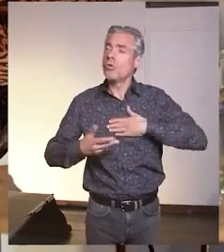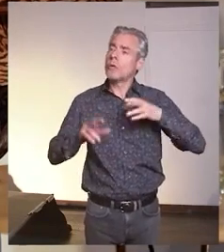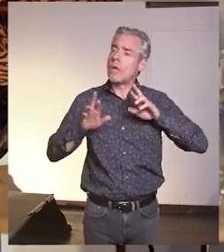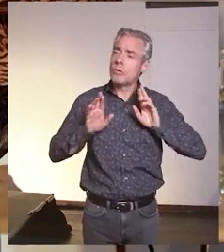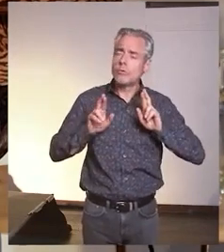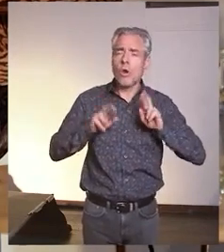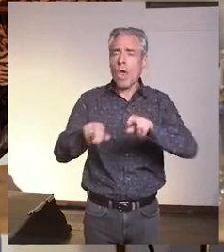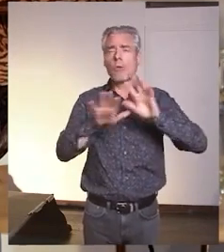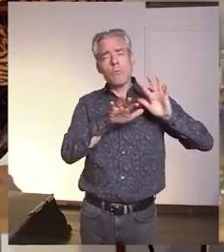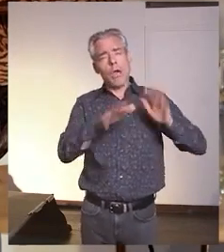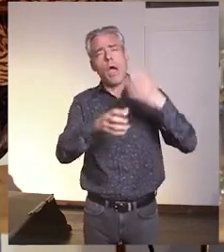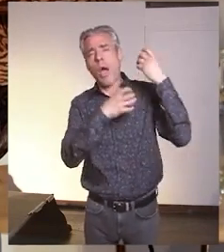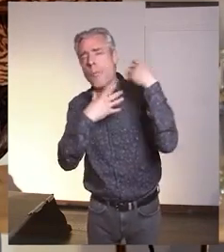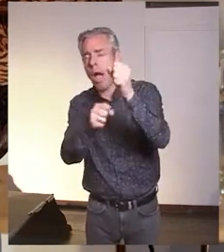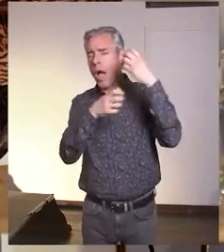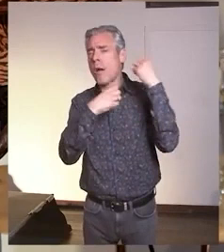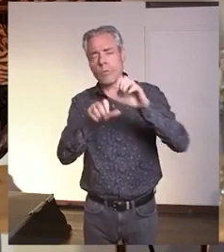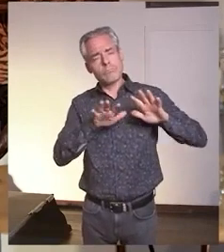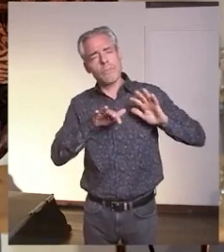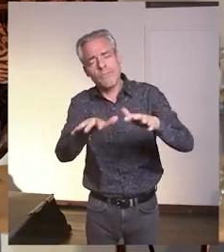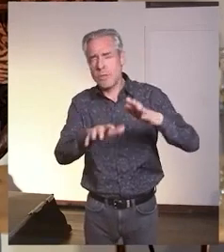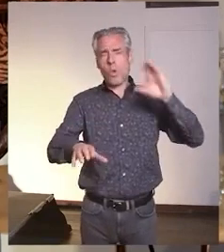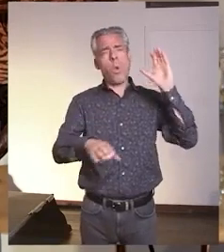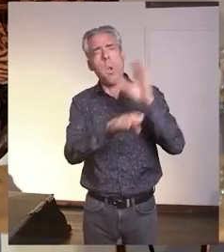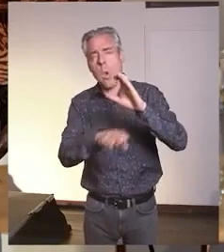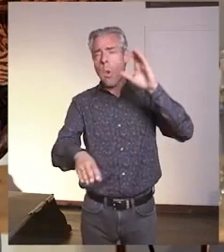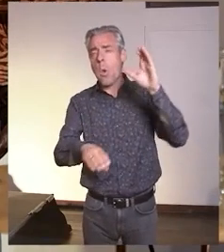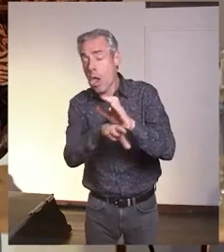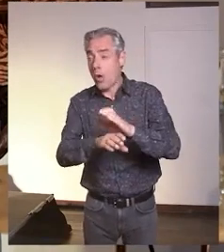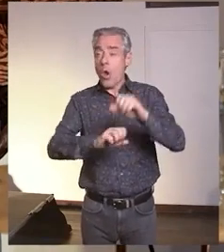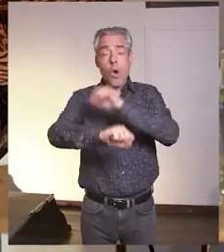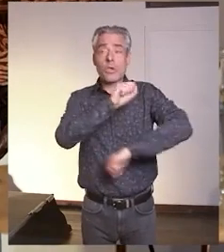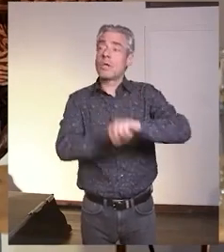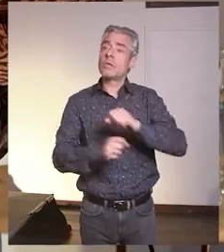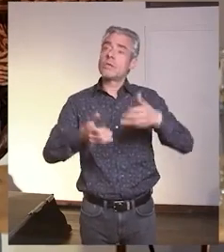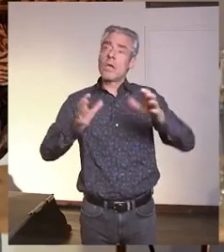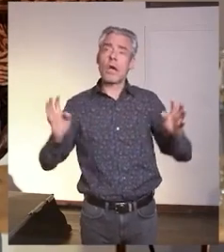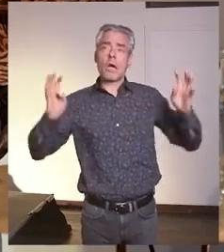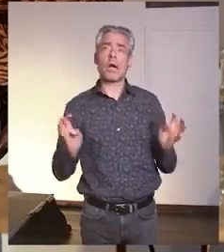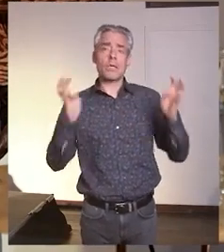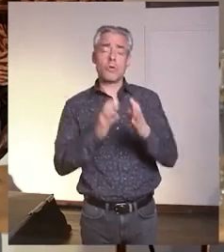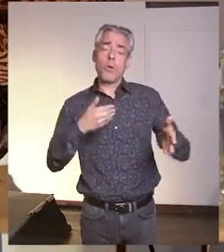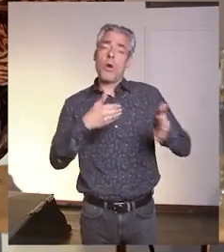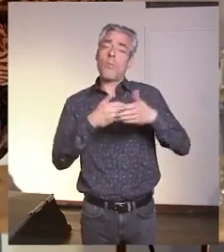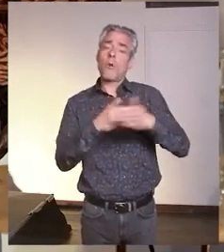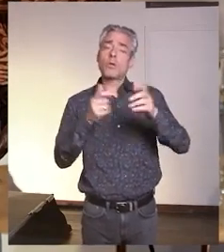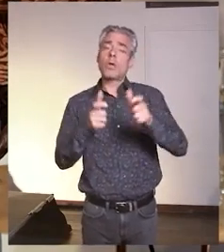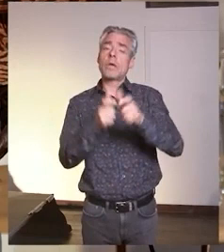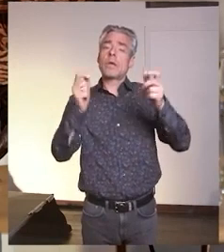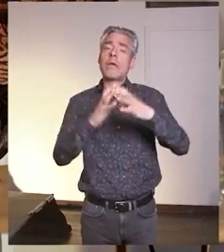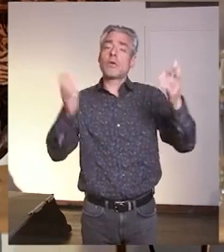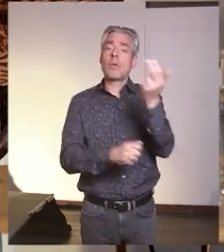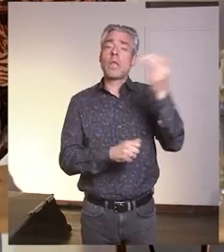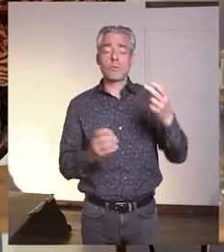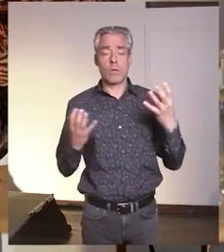été en manifestation, on a organisé un rassemblement devant l'Assemblée